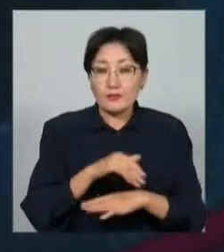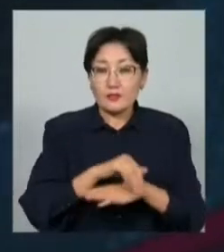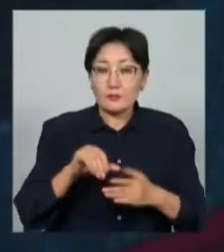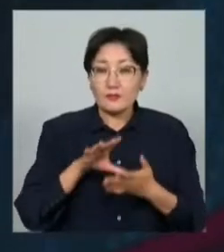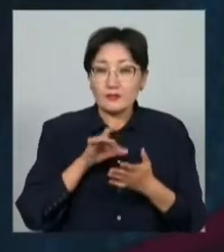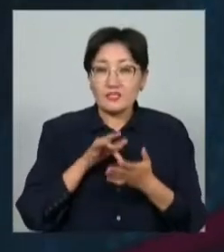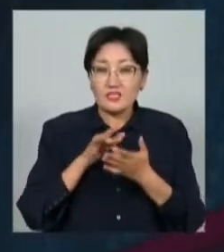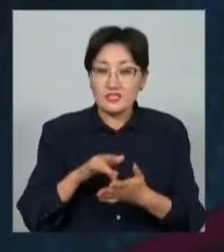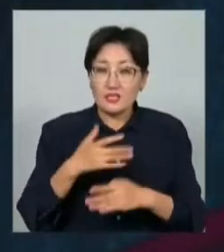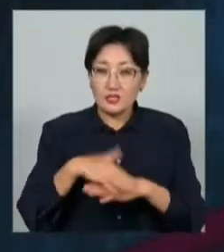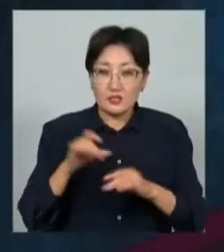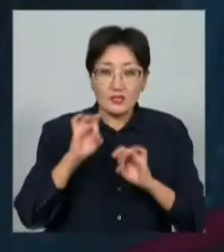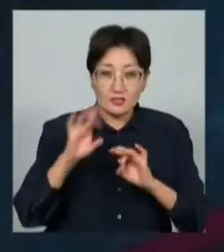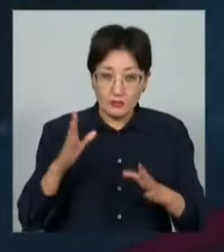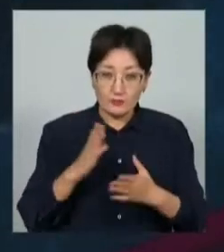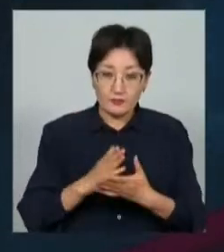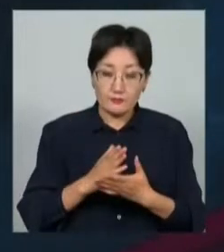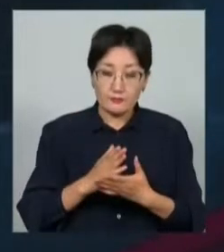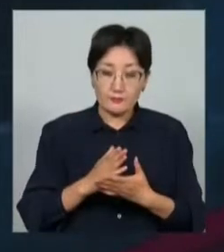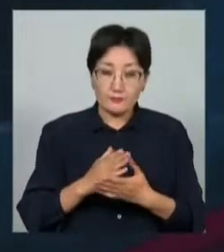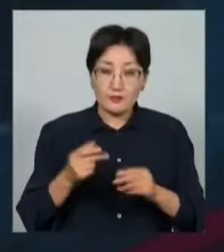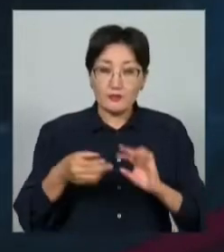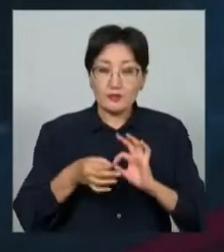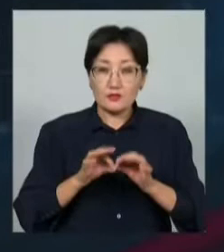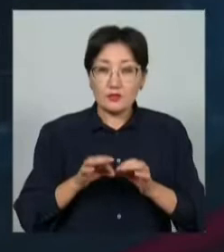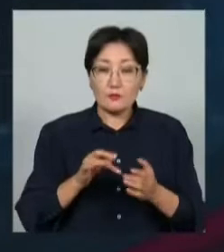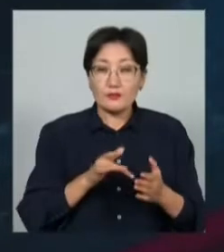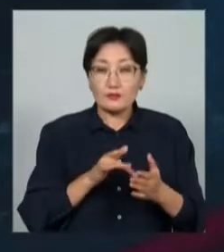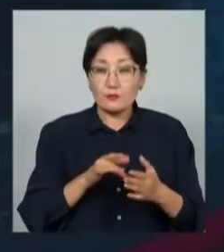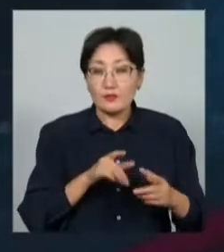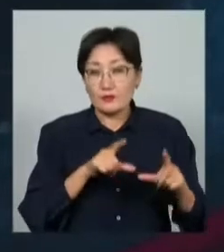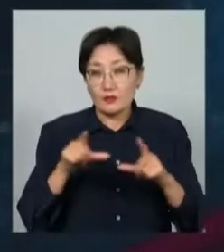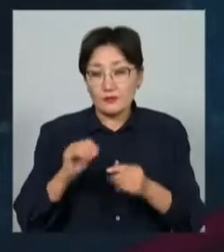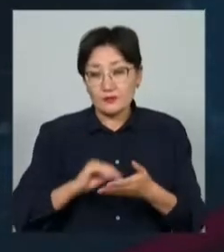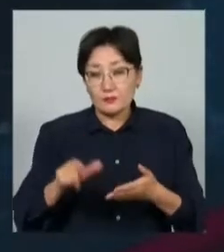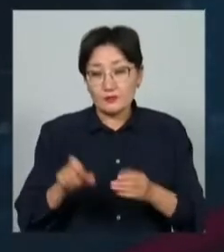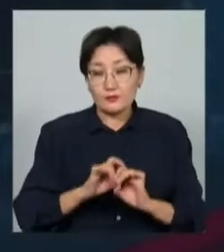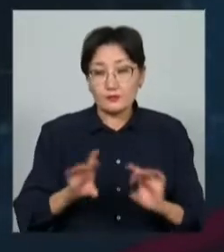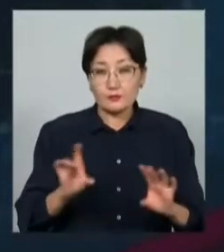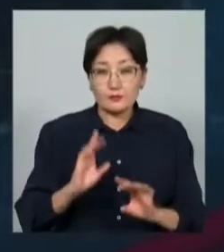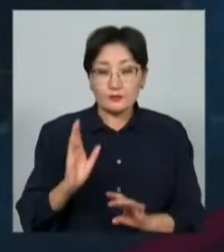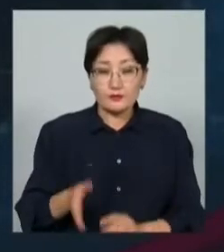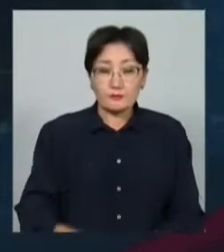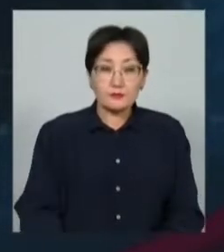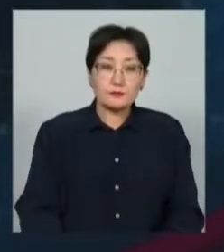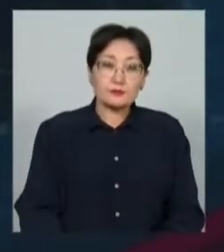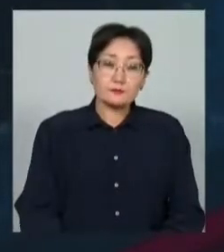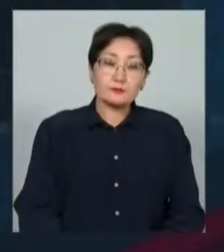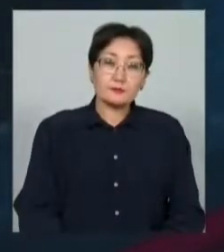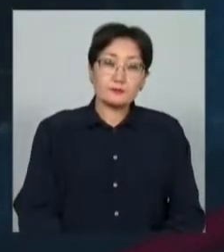арасында да танымалдылыққа ие болып келеді. Тақырыпты табиғат аясындағы сапарға барып қайтқан әріптесім Сымбат Ноғайтар